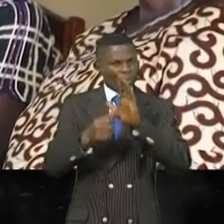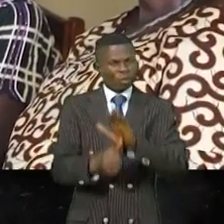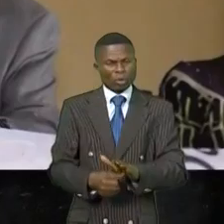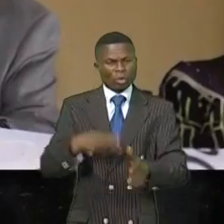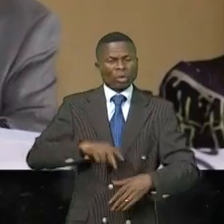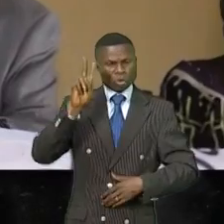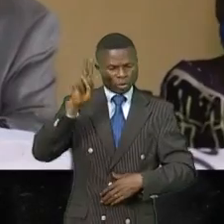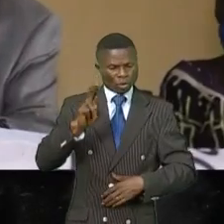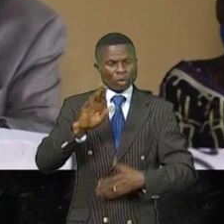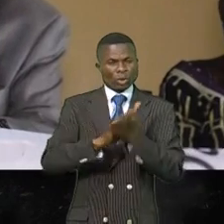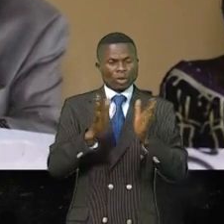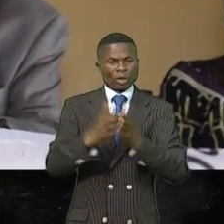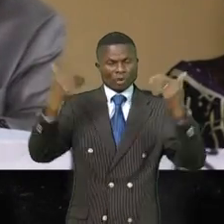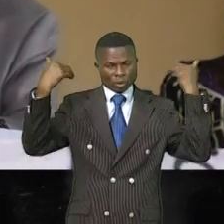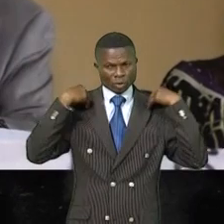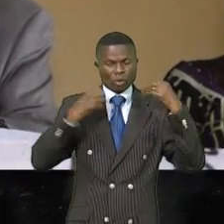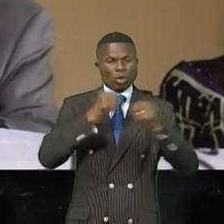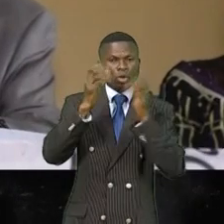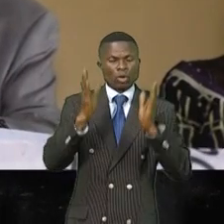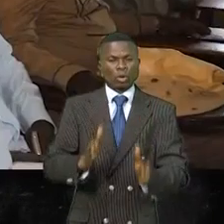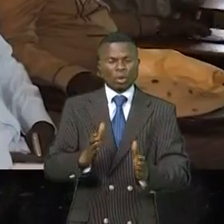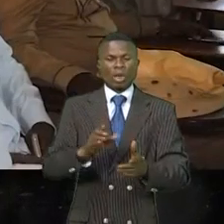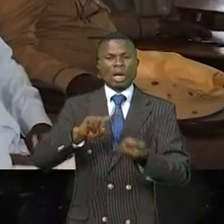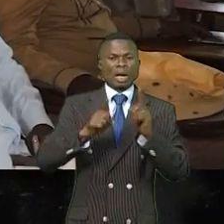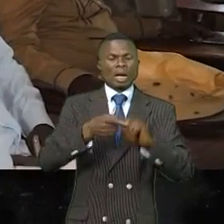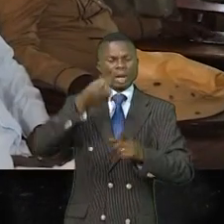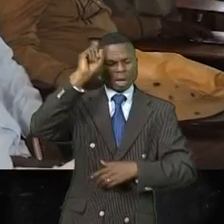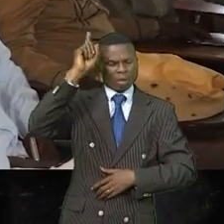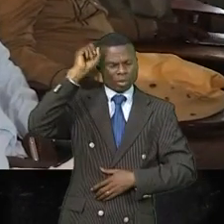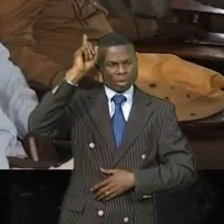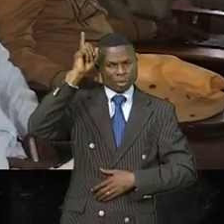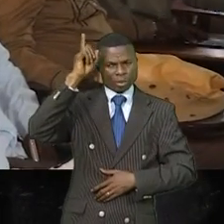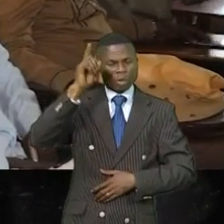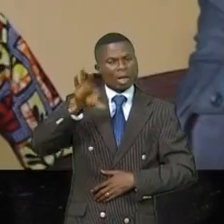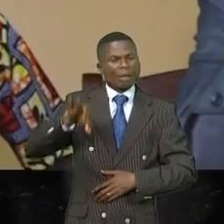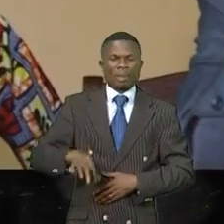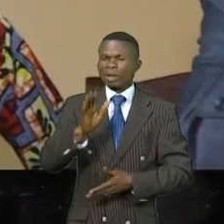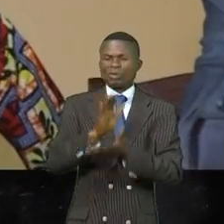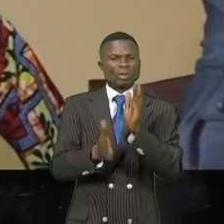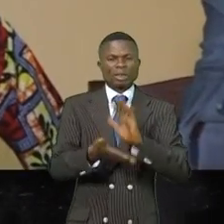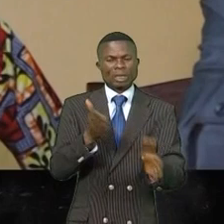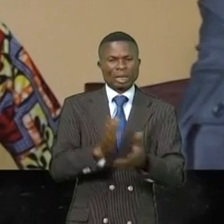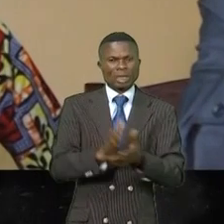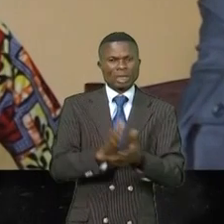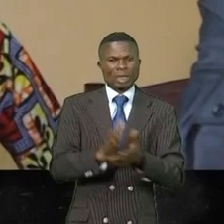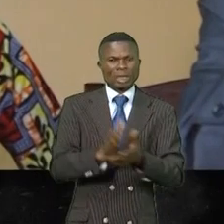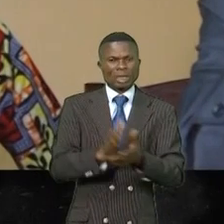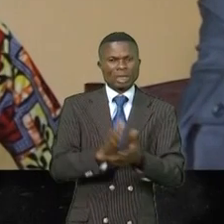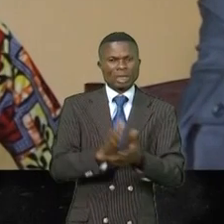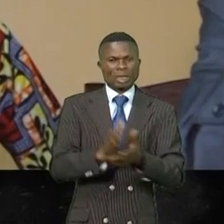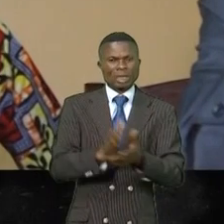l'UDPS est au pouvoir. Combattants et compagnons d'élite de première heure, ils ne tirent pas profit des dividendes de leur vie.